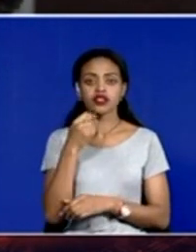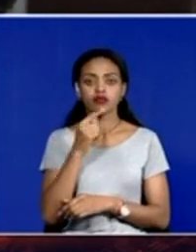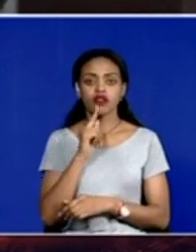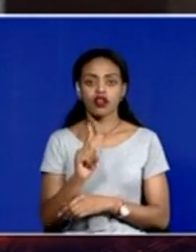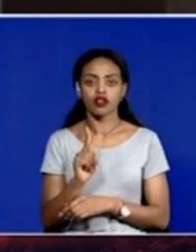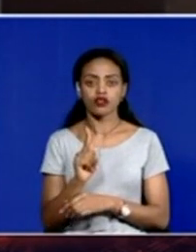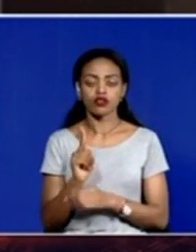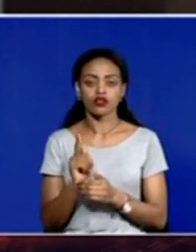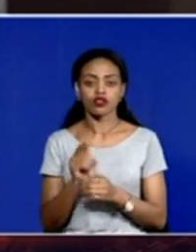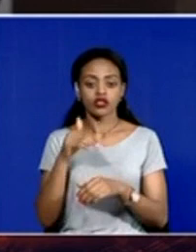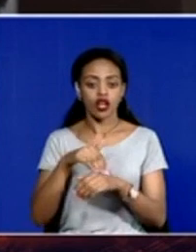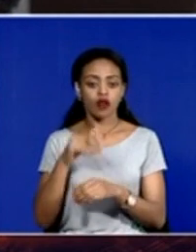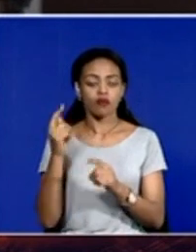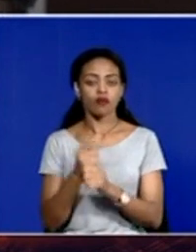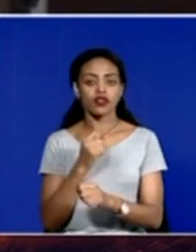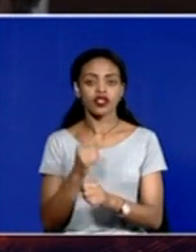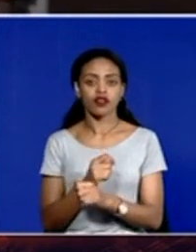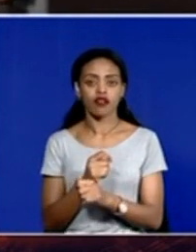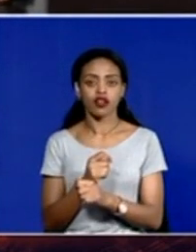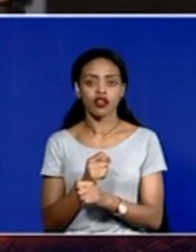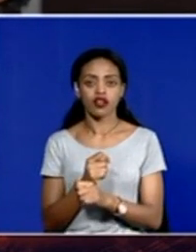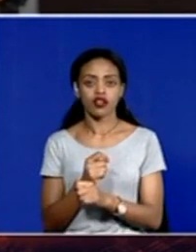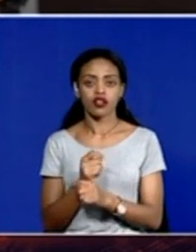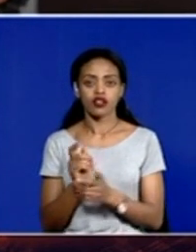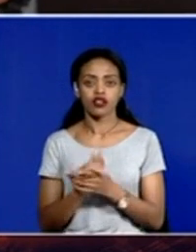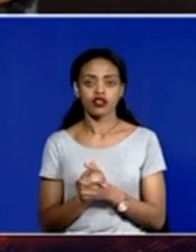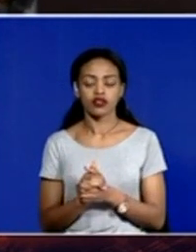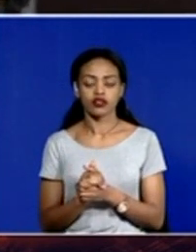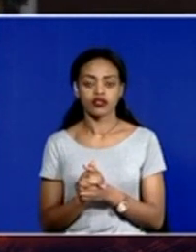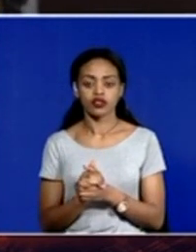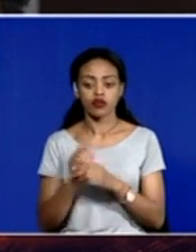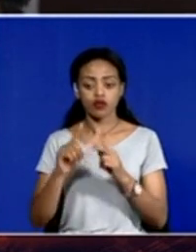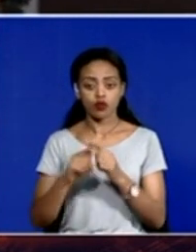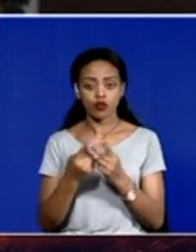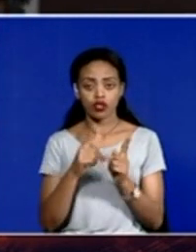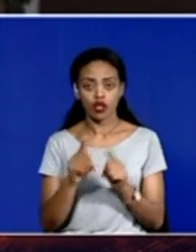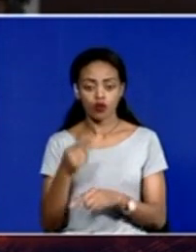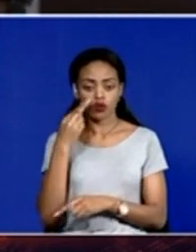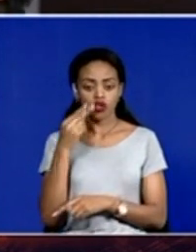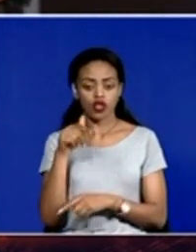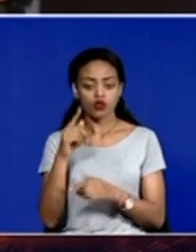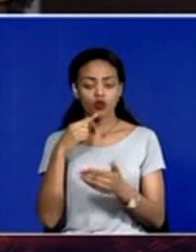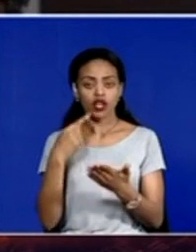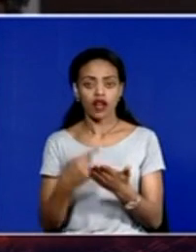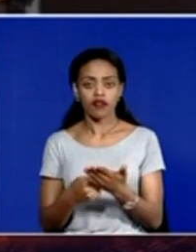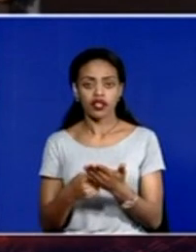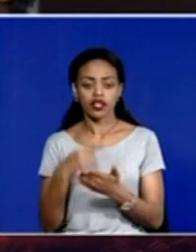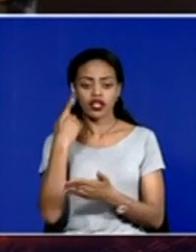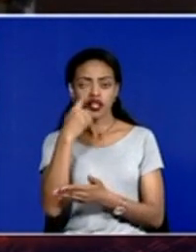ዝበሃሎ ኣብ ትግባር ልዑል ምንቅስቃስ ኣካይዱ እዩ መጀመርታ እውን ተረእዩ ሕዚ እውን ንኣብነት ኣብዚ